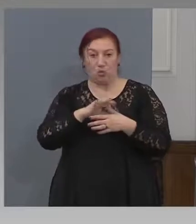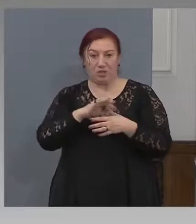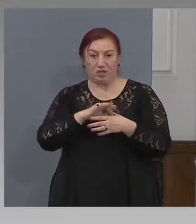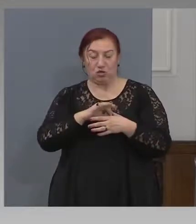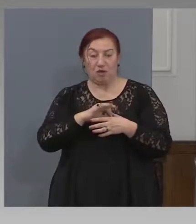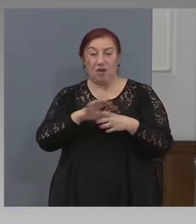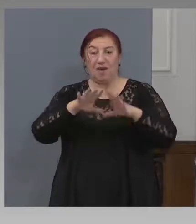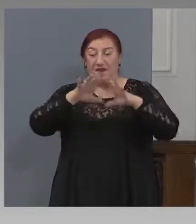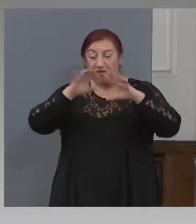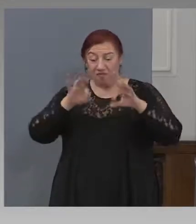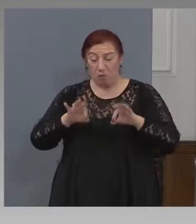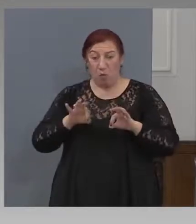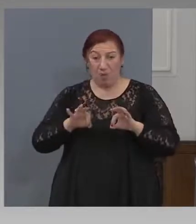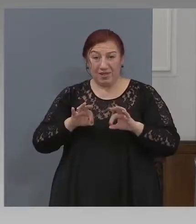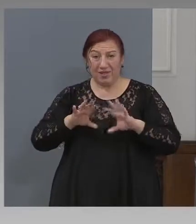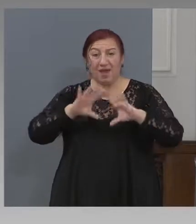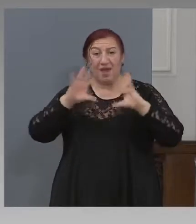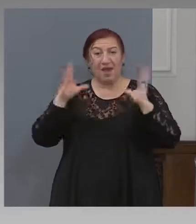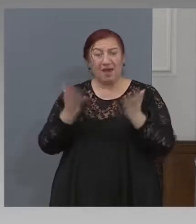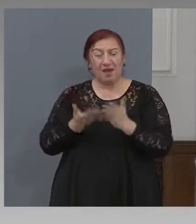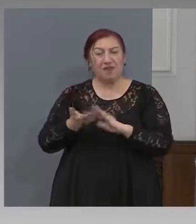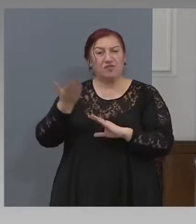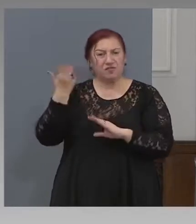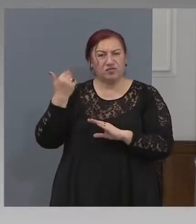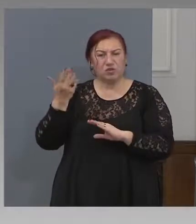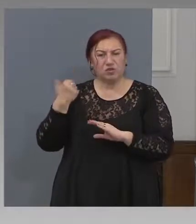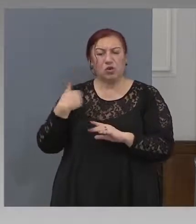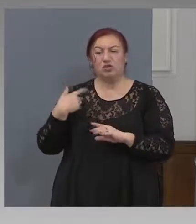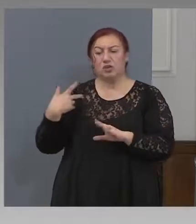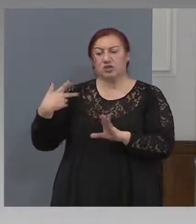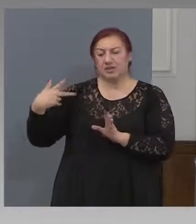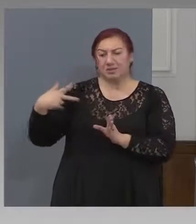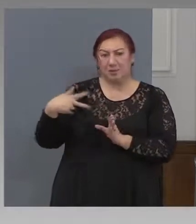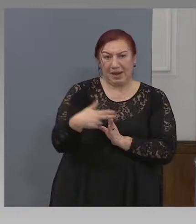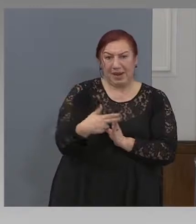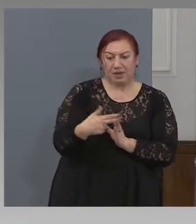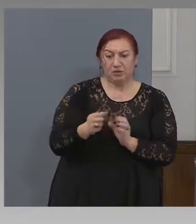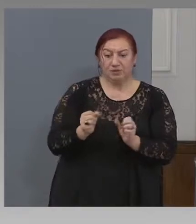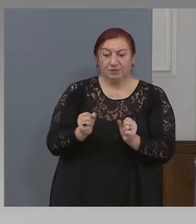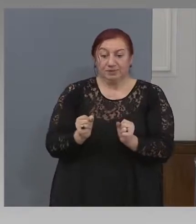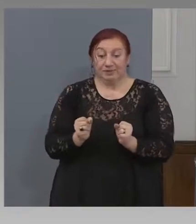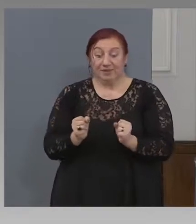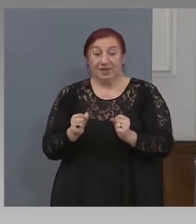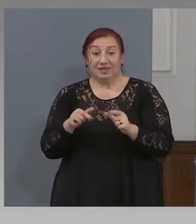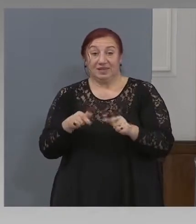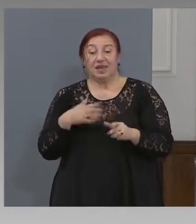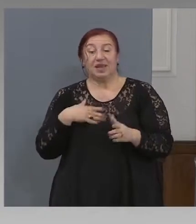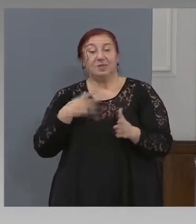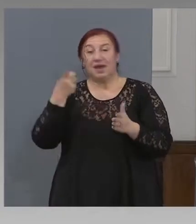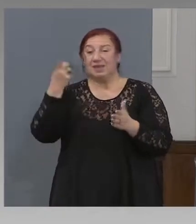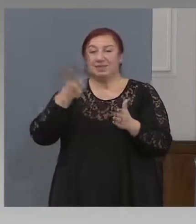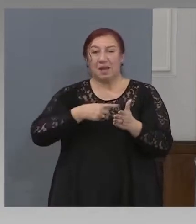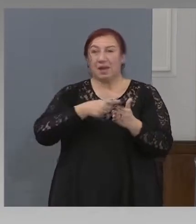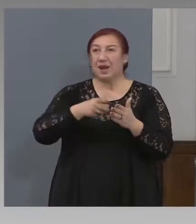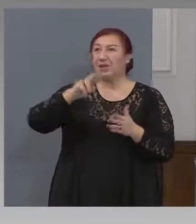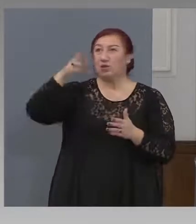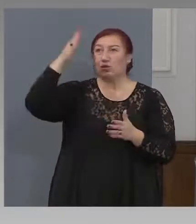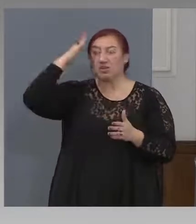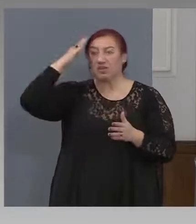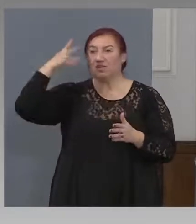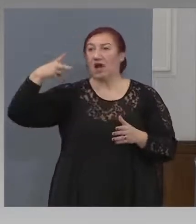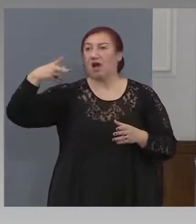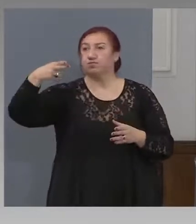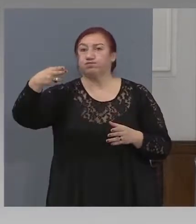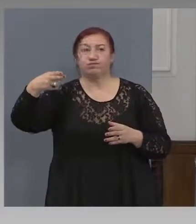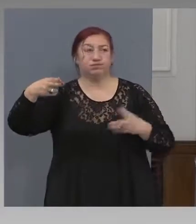момента, всичко, което беше така спряно вследствие на определени забрани от други страни, е минимално